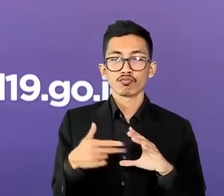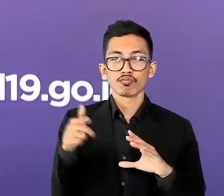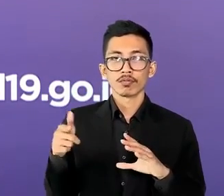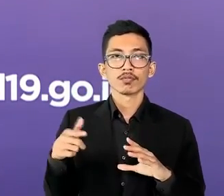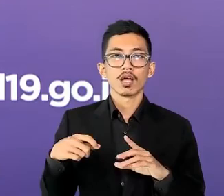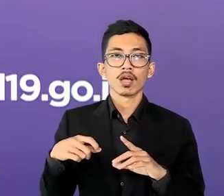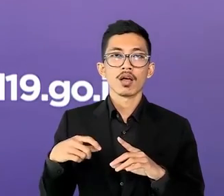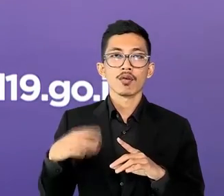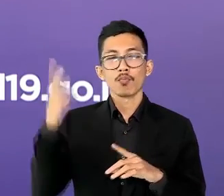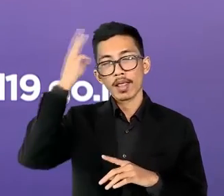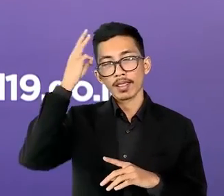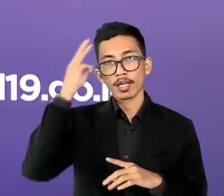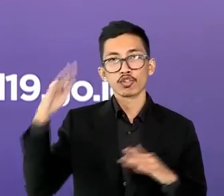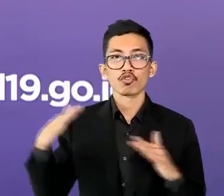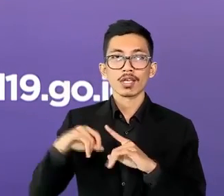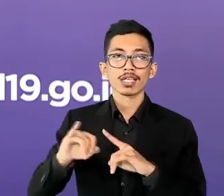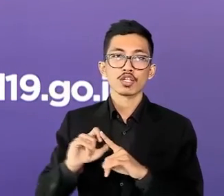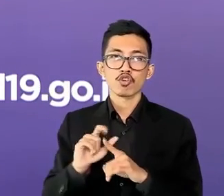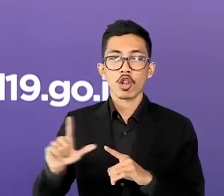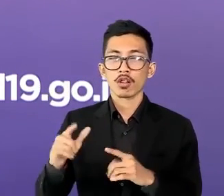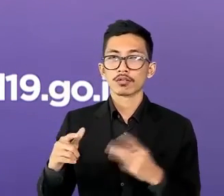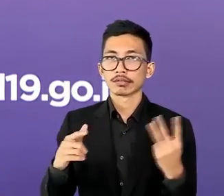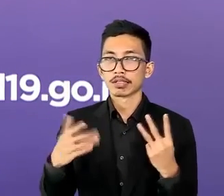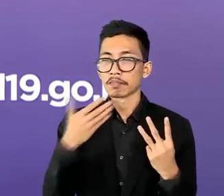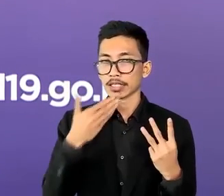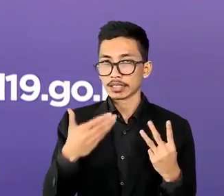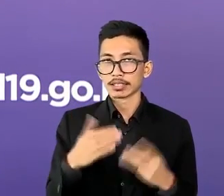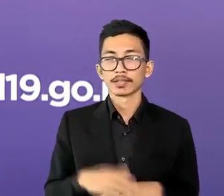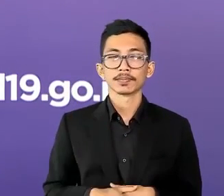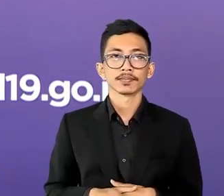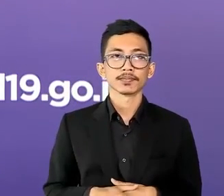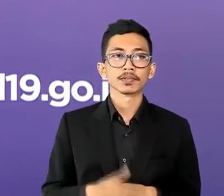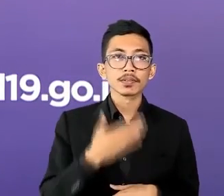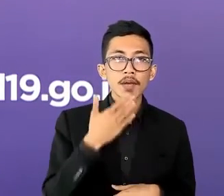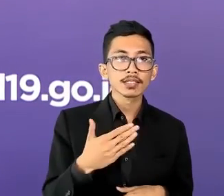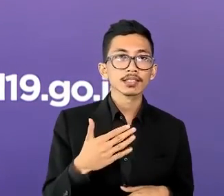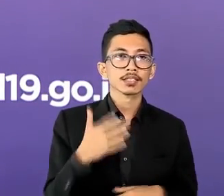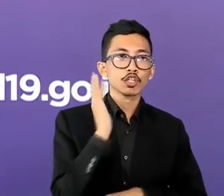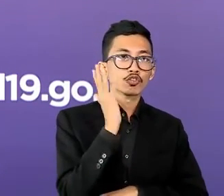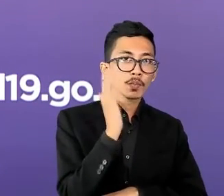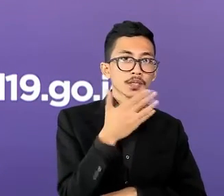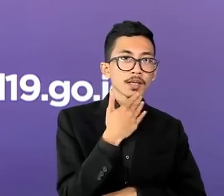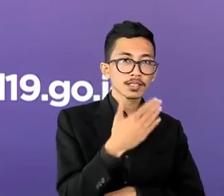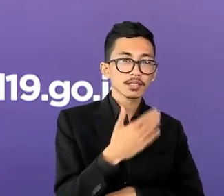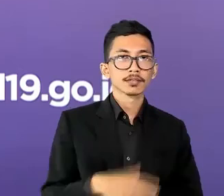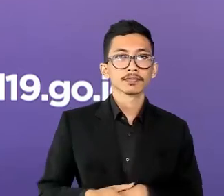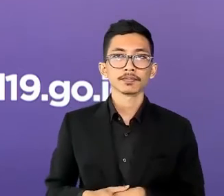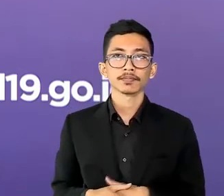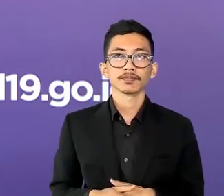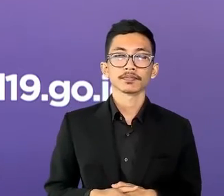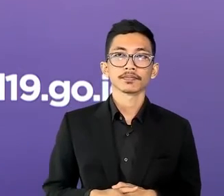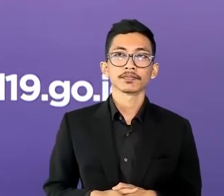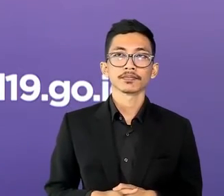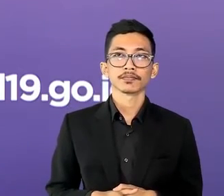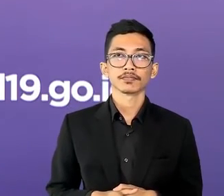selaku Lurah Kepek. Terima kasih untuk waktunya dan bertanya, dan terima kasih sekali lagi para narasumber, dan kita kini tiba saatnya kita